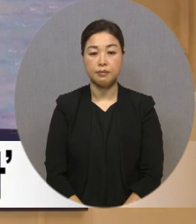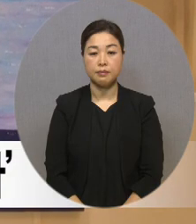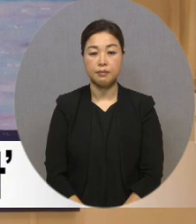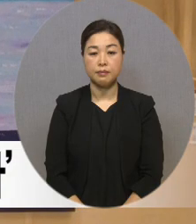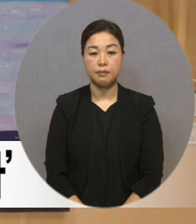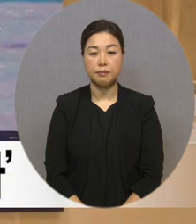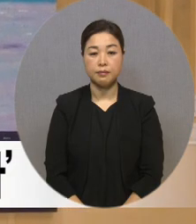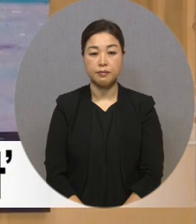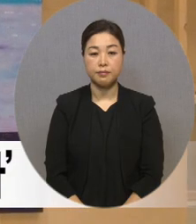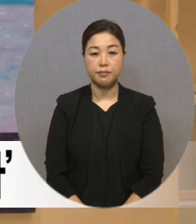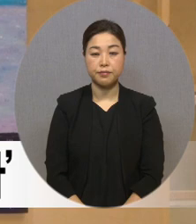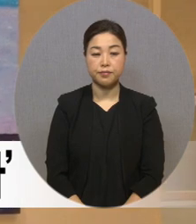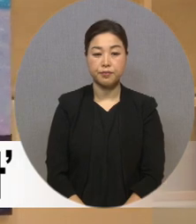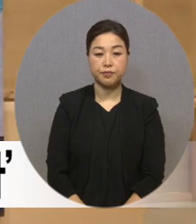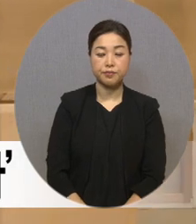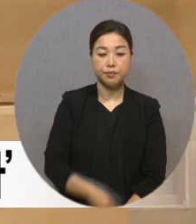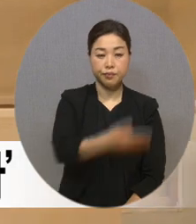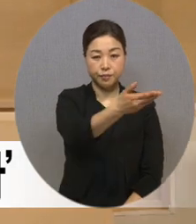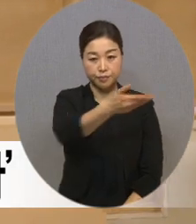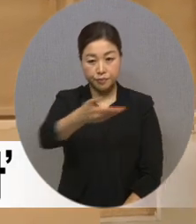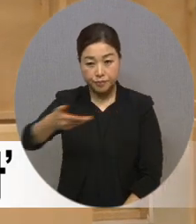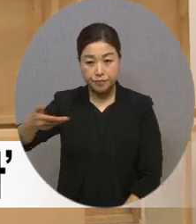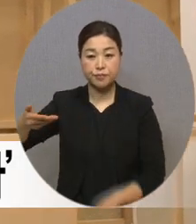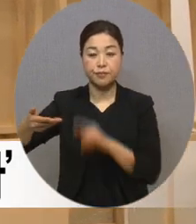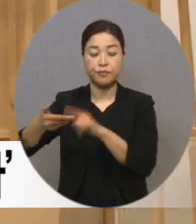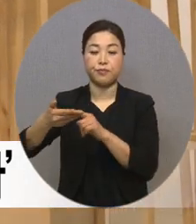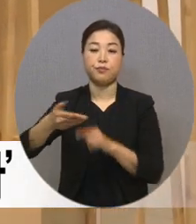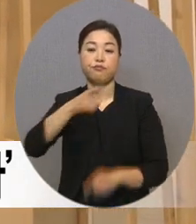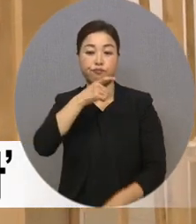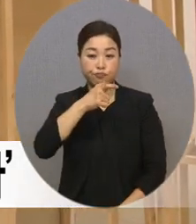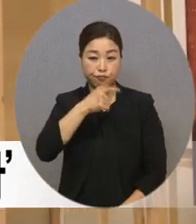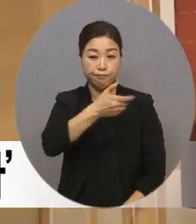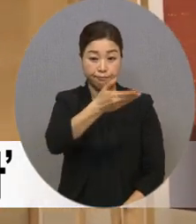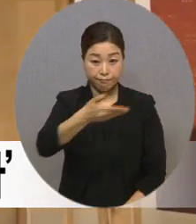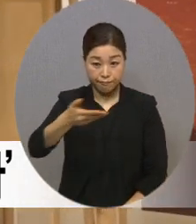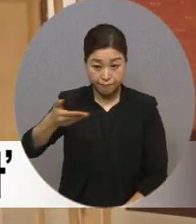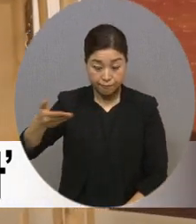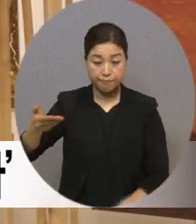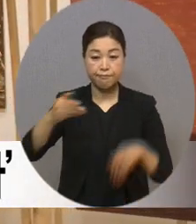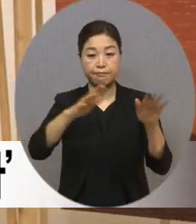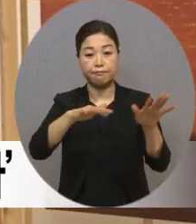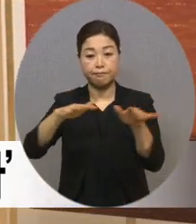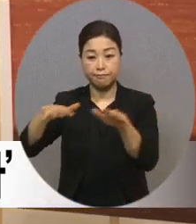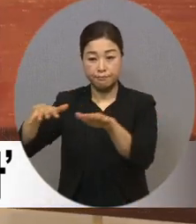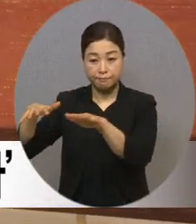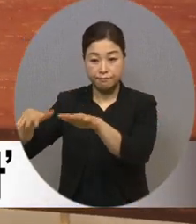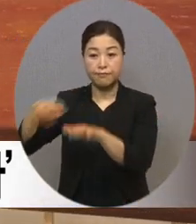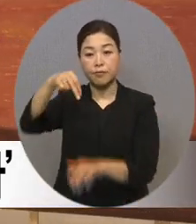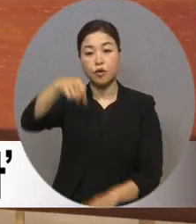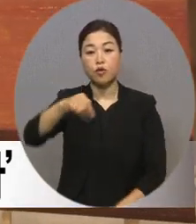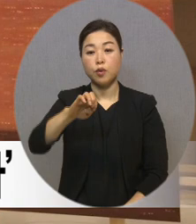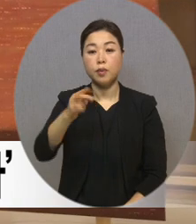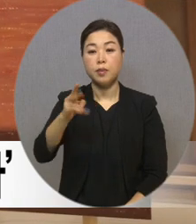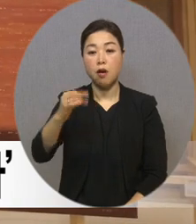수평 구조로 물의 흐름을 형상화한 작업은 잔잔한 바다의 수평선을 연상케 합니다.